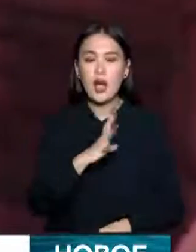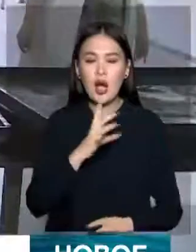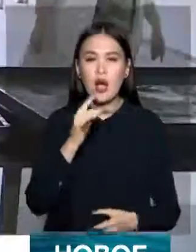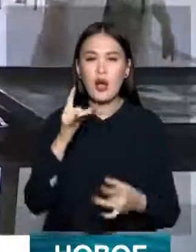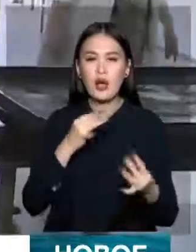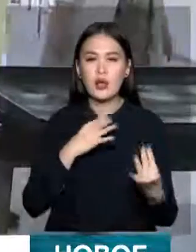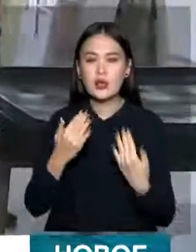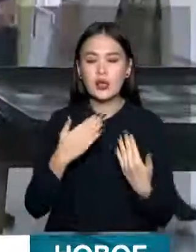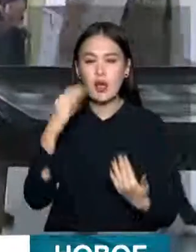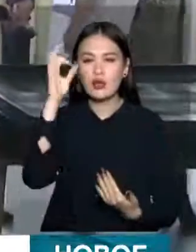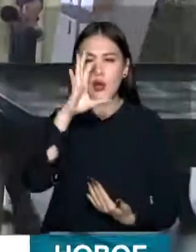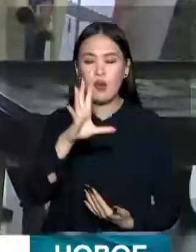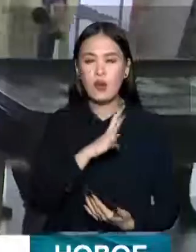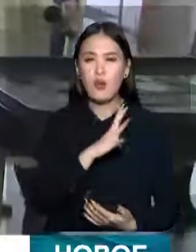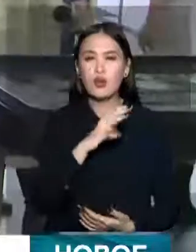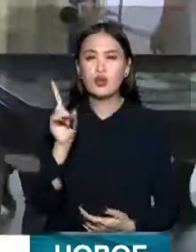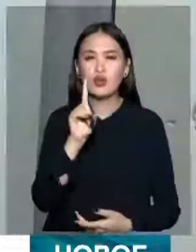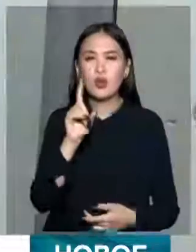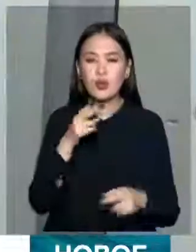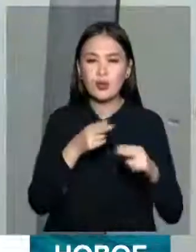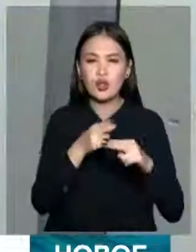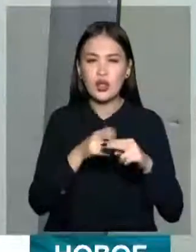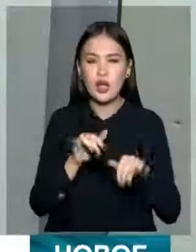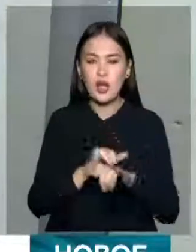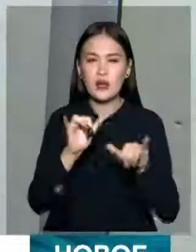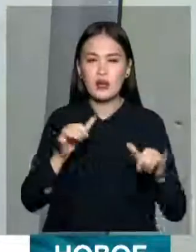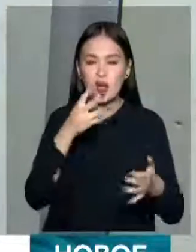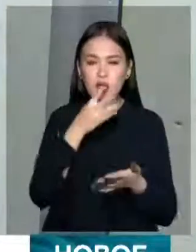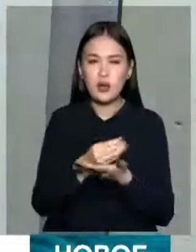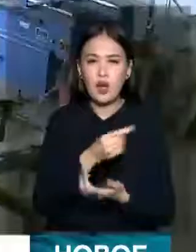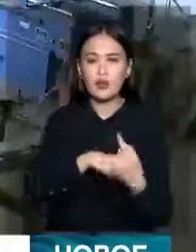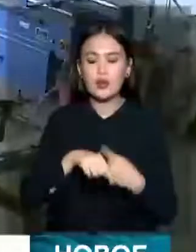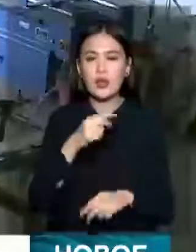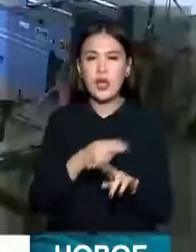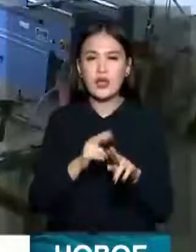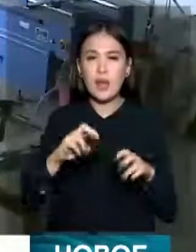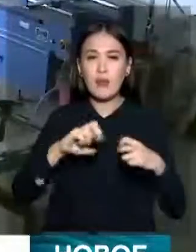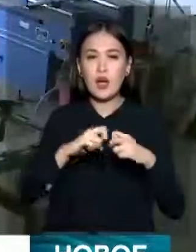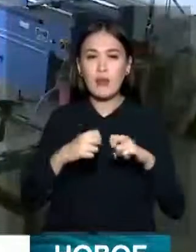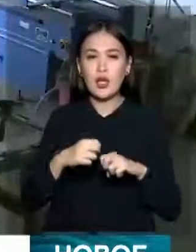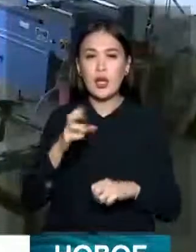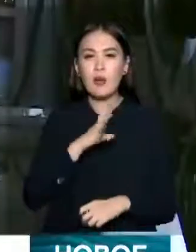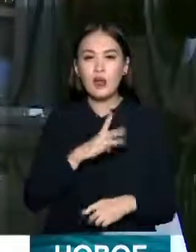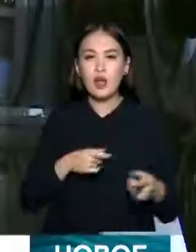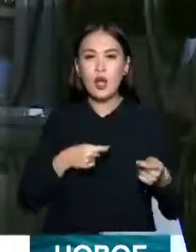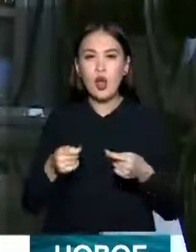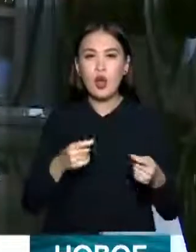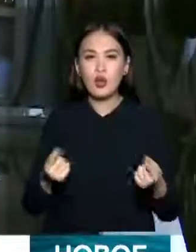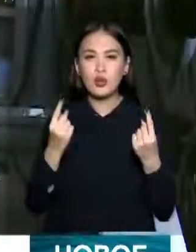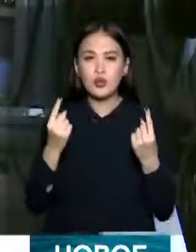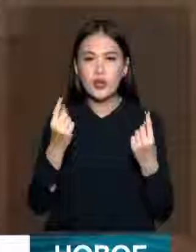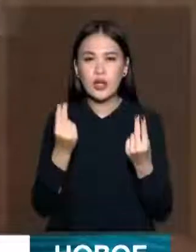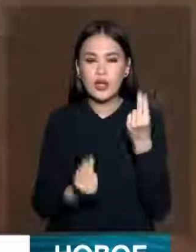что мешает развиваться отечественному бизнесу. По мнению самих предпринимателей, проблема в доминировании крупных